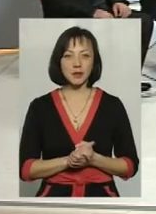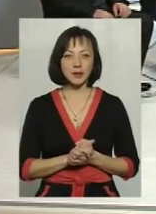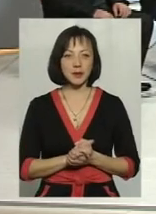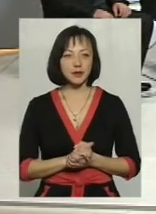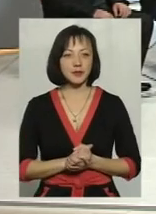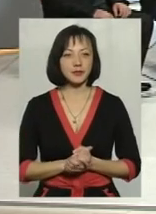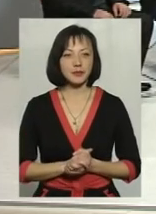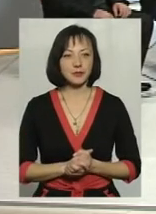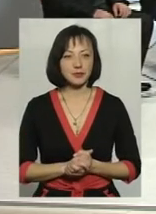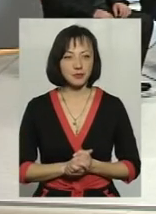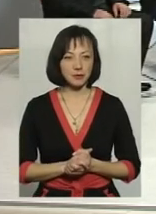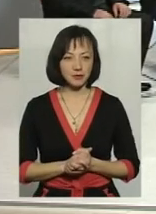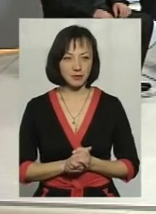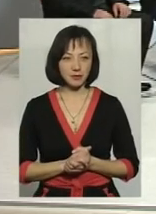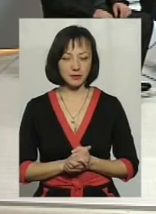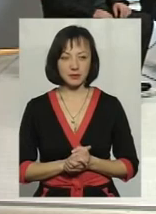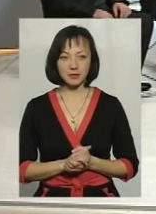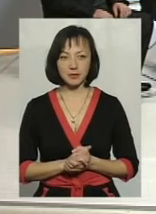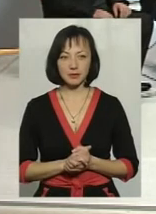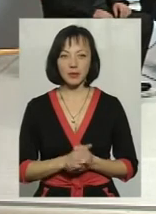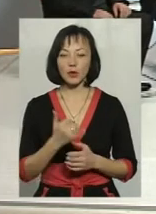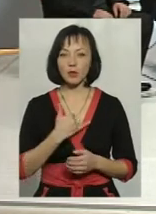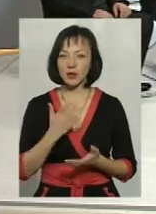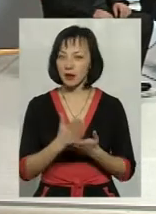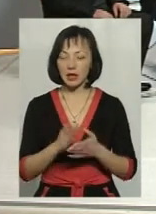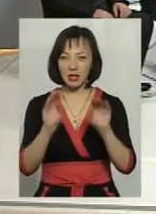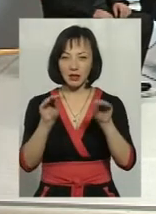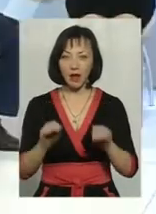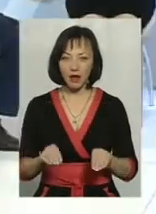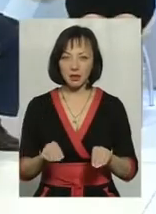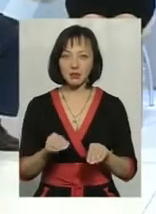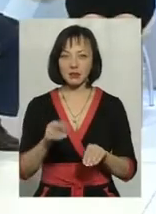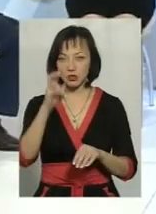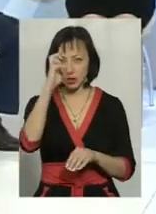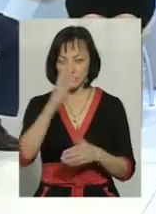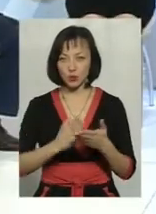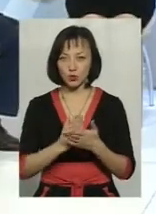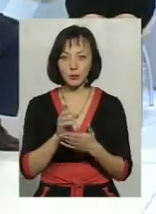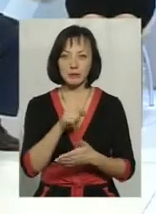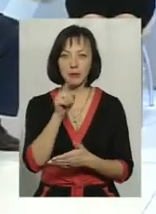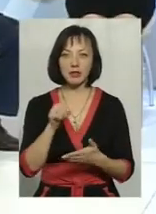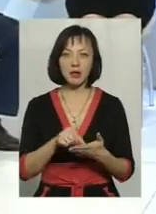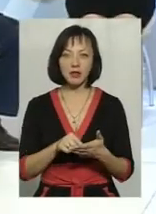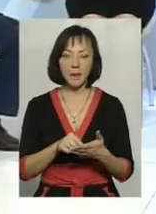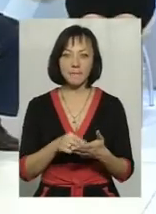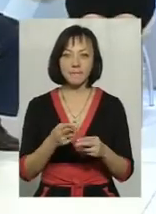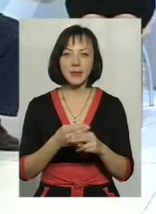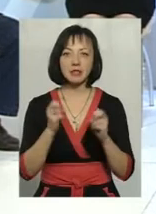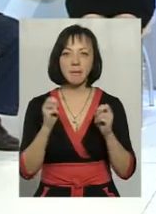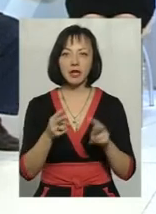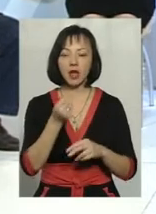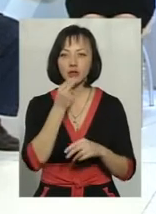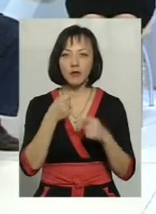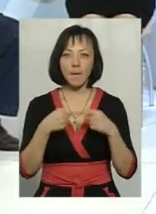пане Віктор. Є в мене статистичні дані. За даними Державної служби з питань безпечності